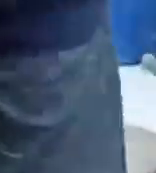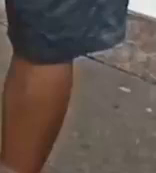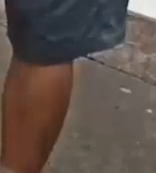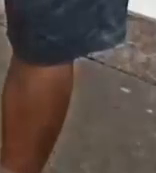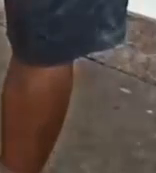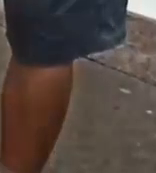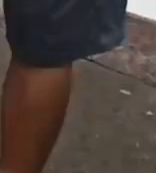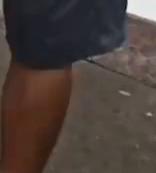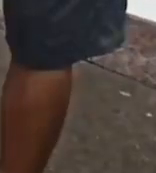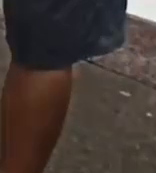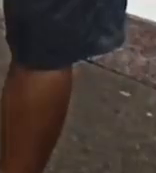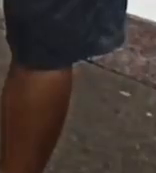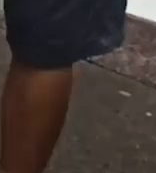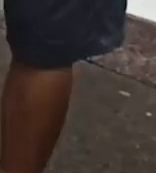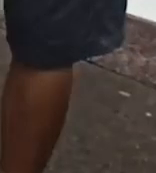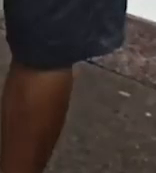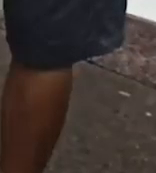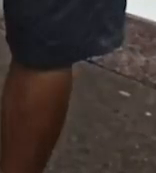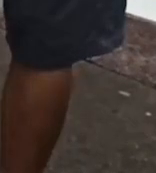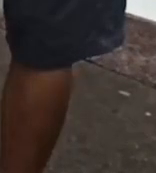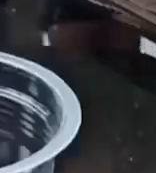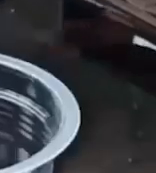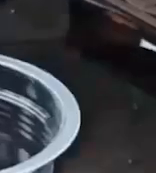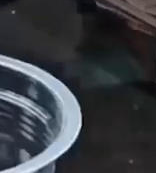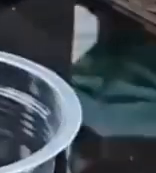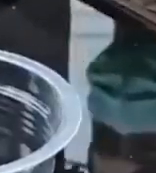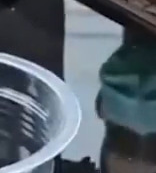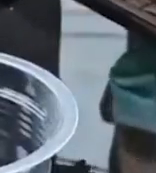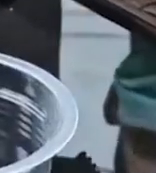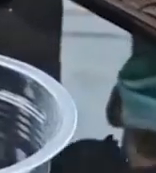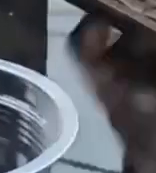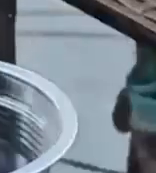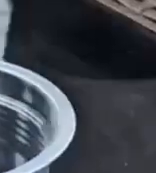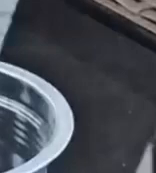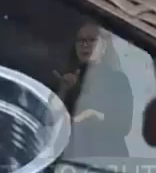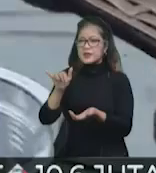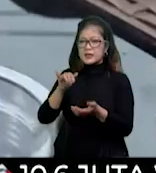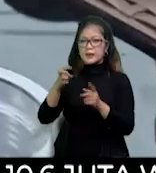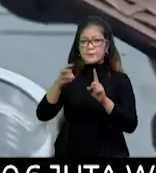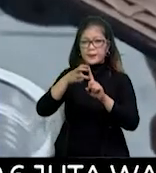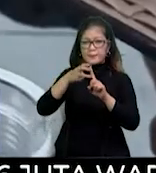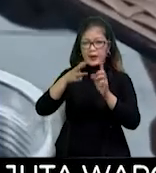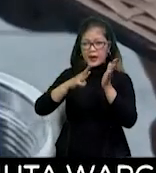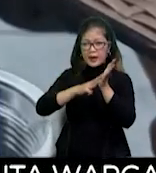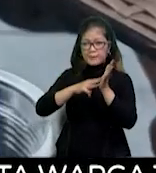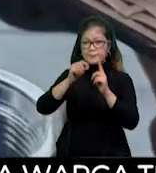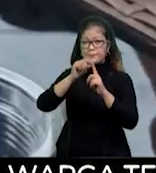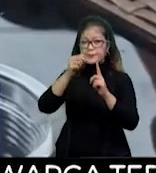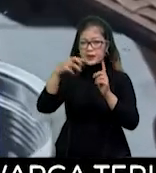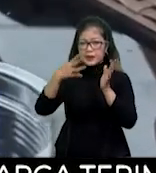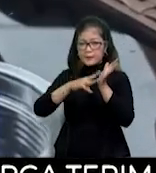warna hijau BBM jenis Pertalite menjadi kuning, layaknya BBM premium dengan kualitas yang belum diketahui.